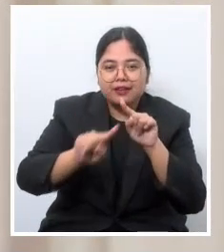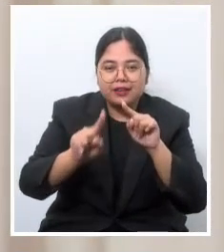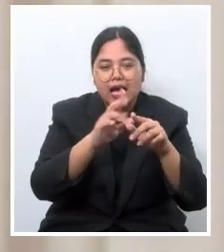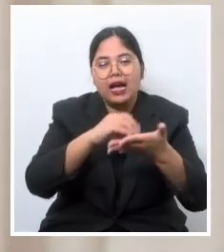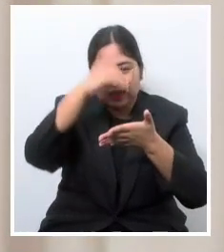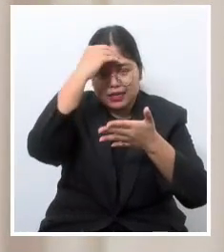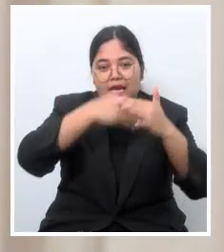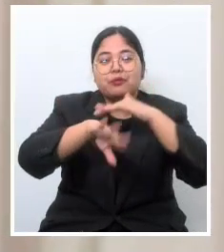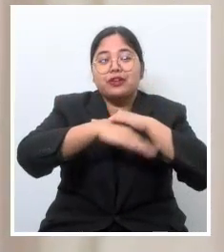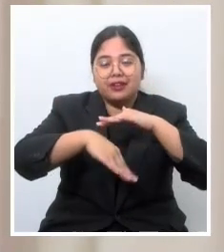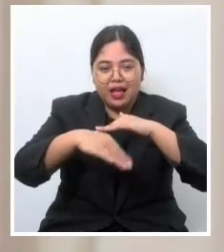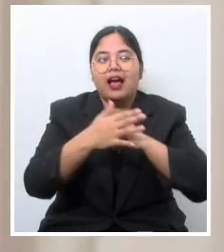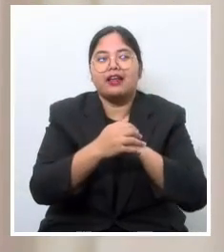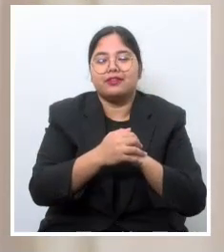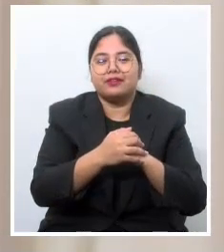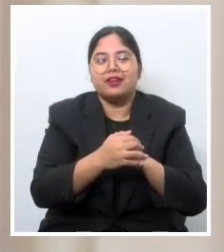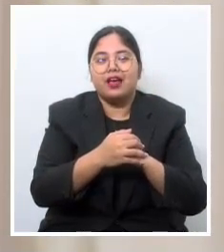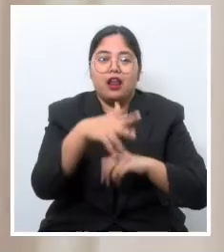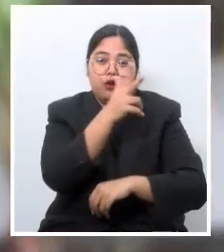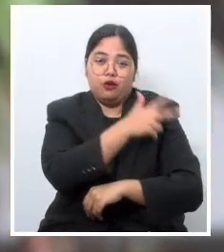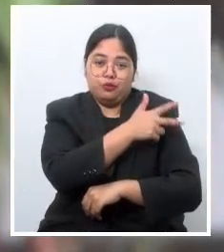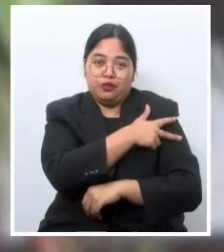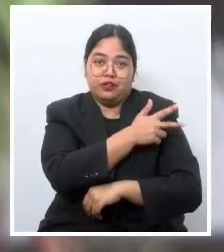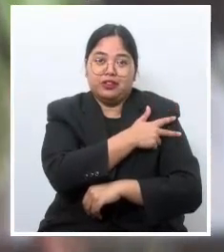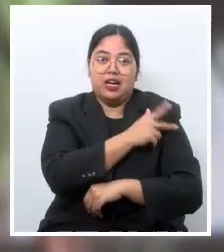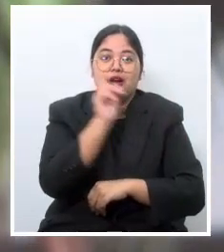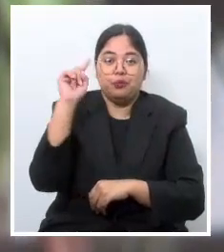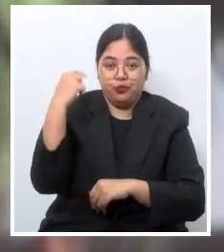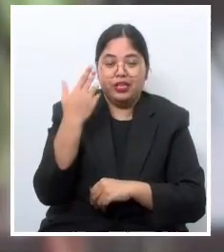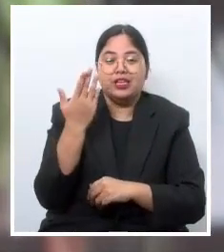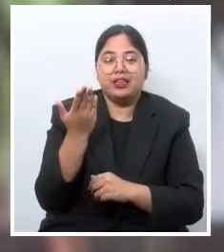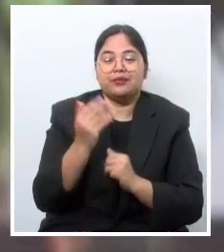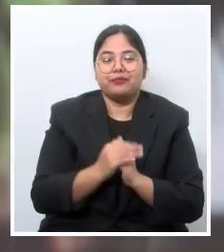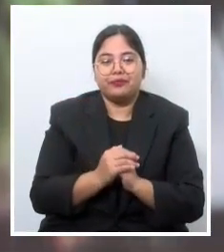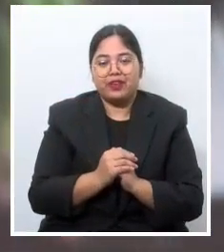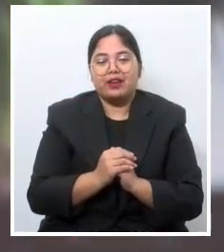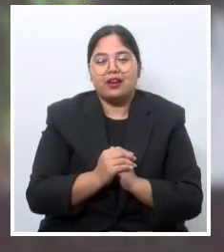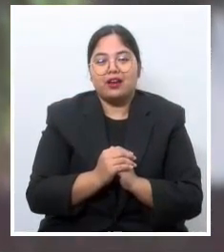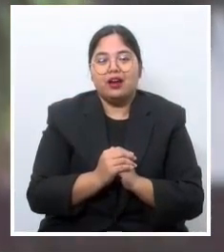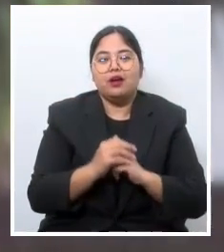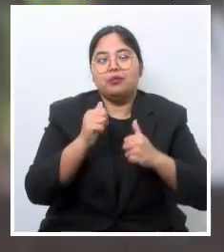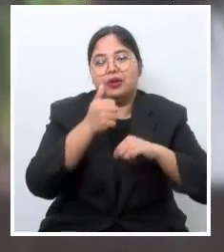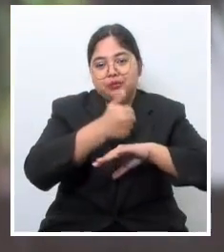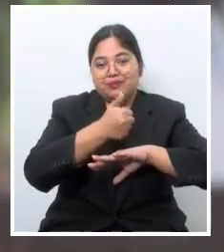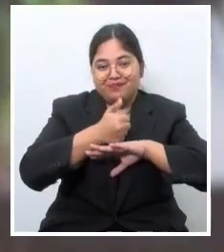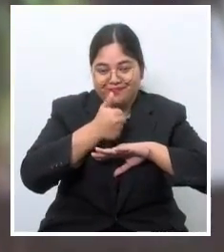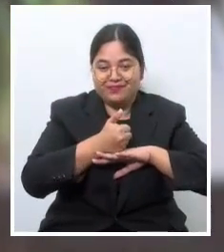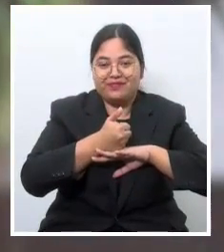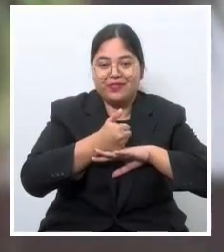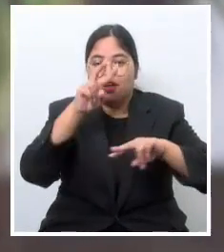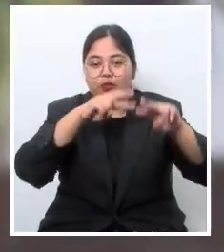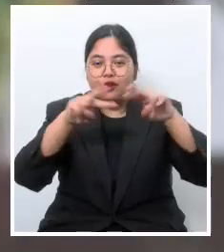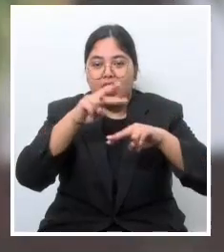ฐานและได้รับเกียรติจากดรจุรีรัตน์พินิจมนตรีผู้อำนวยการสำนักงานเขตพื้นที่การศึกษา